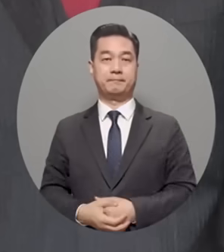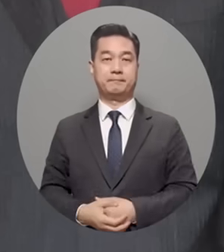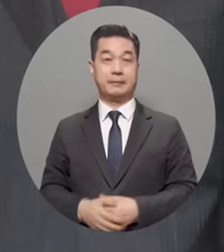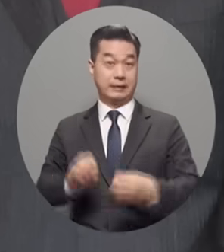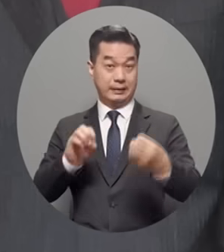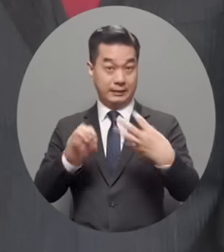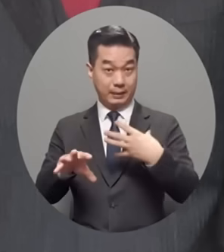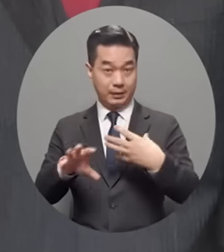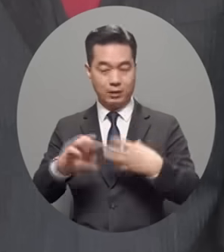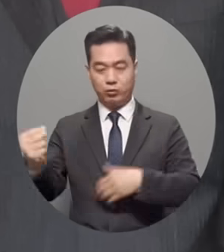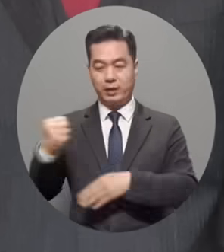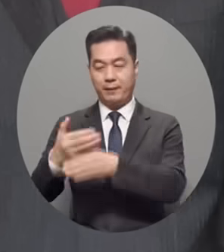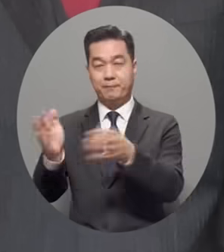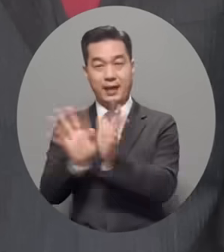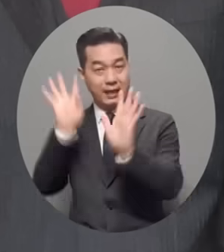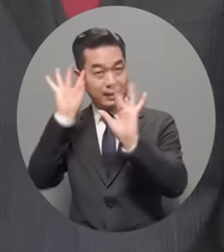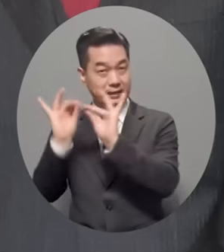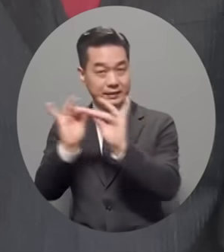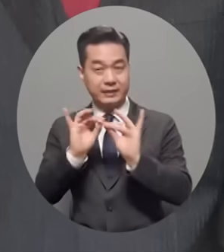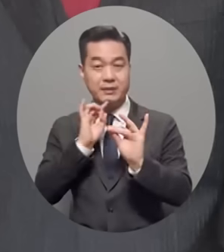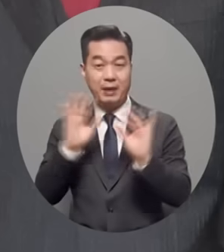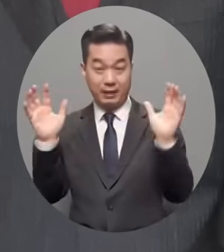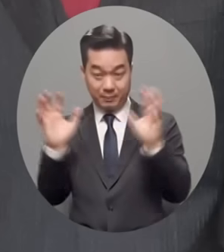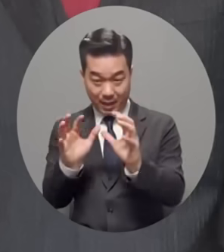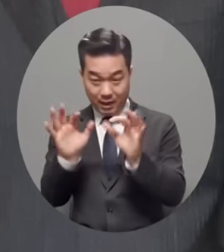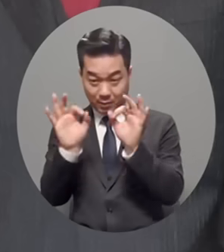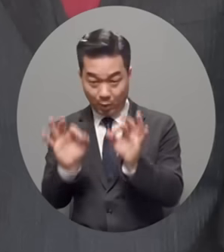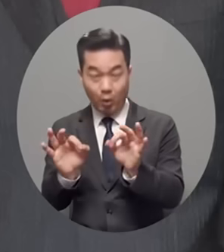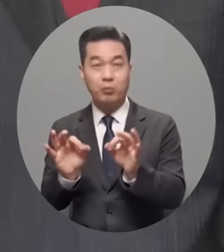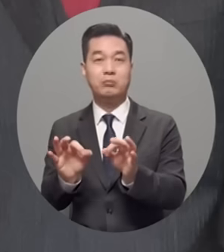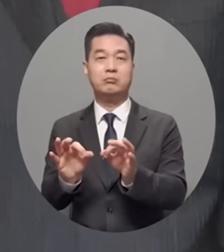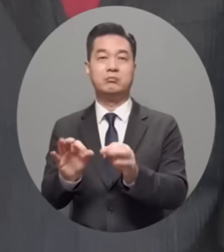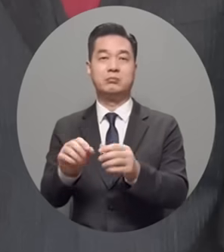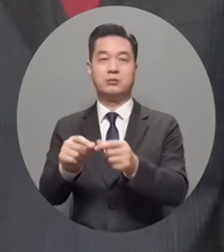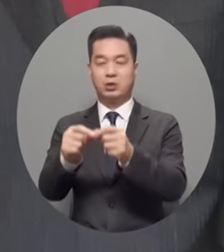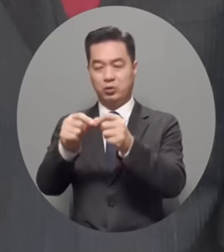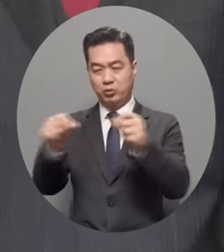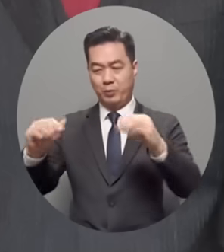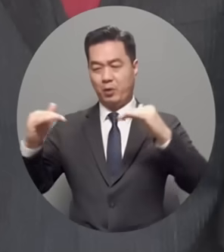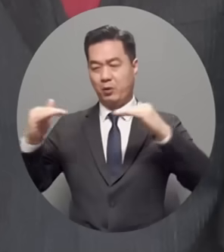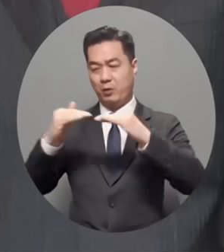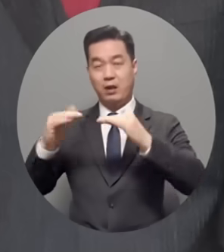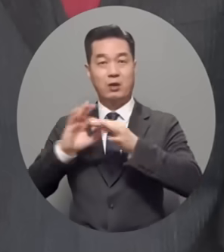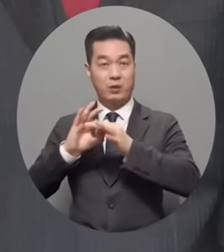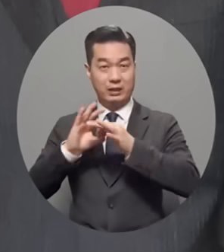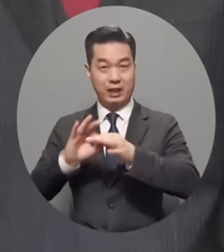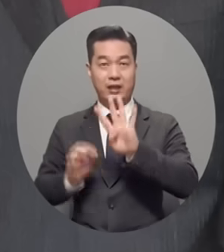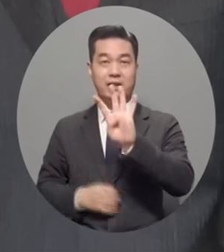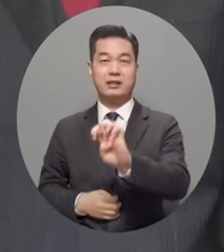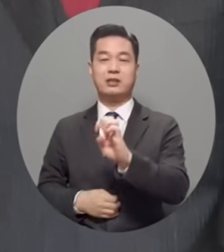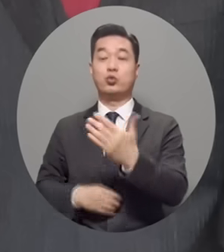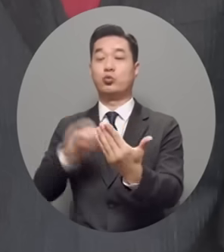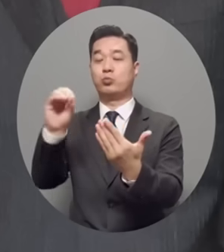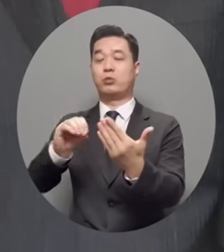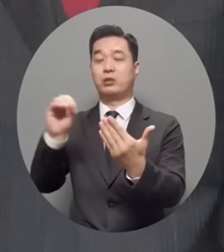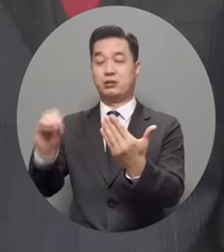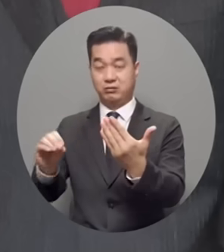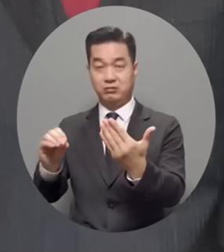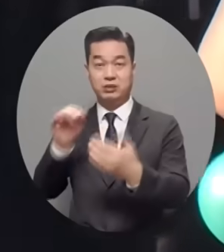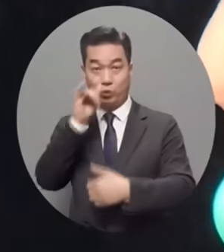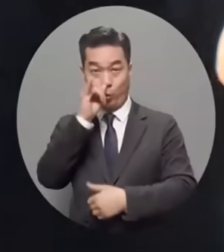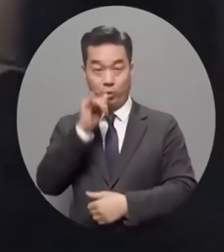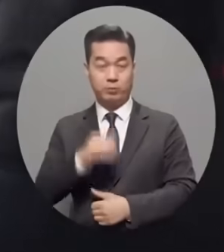응답자를 국민의힘 지지층으로 좁혀보면 이전보다 수평적 관계가 될 것이라는 응답이 49%로